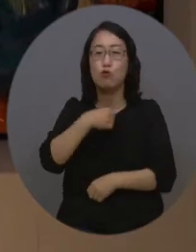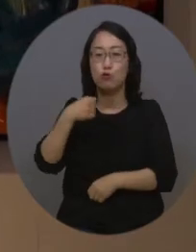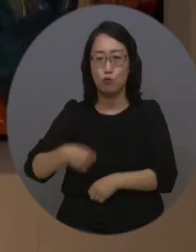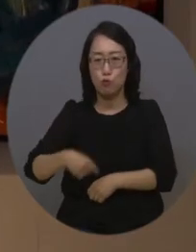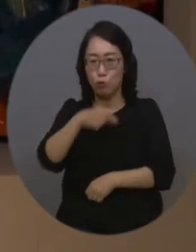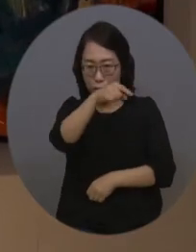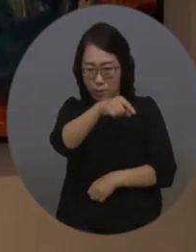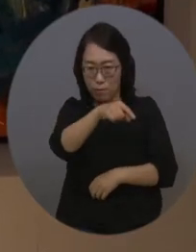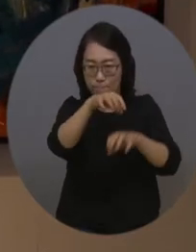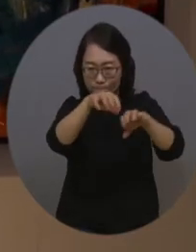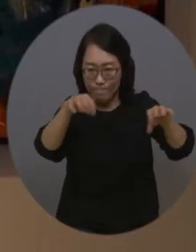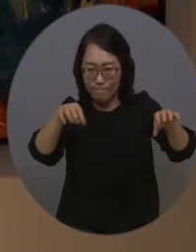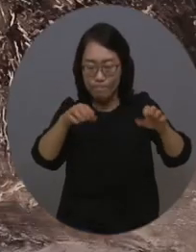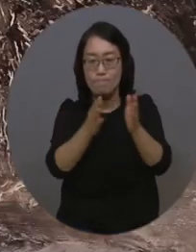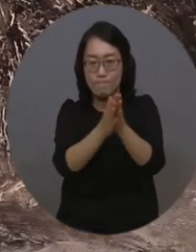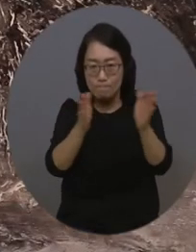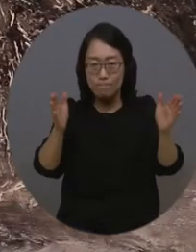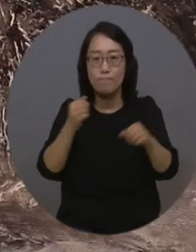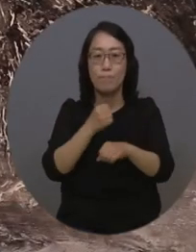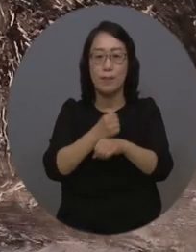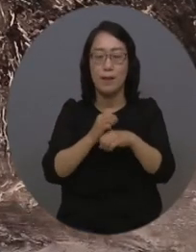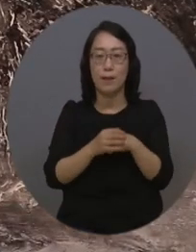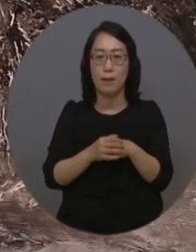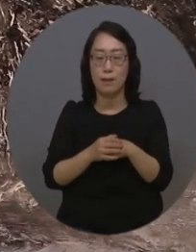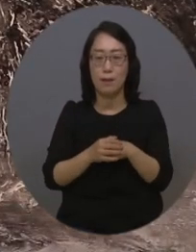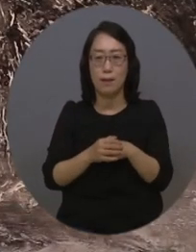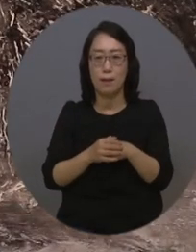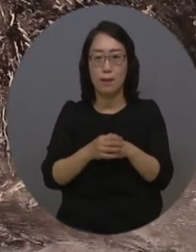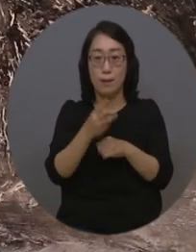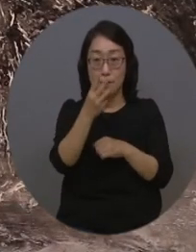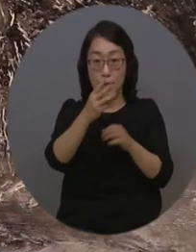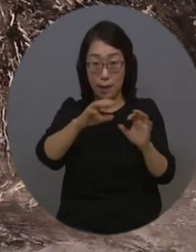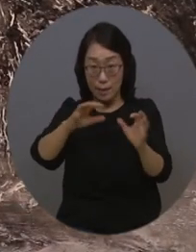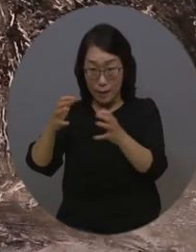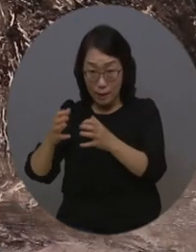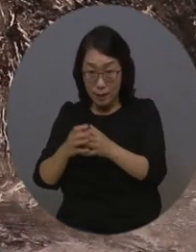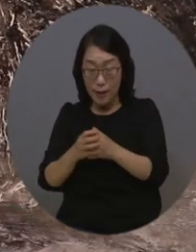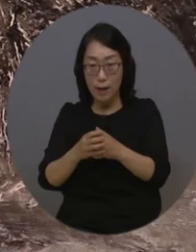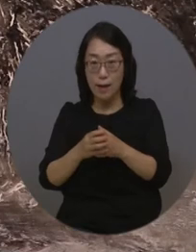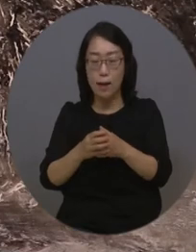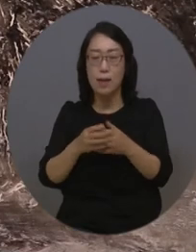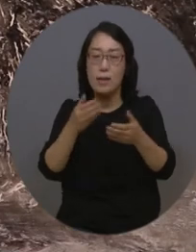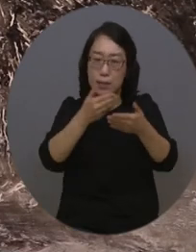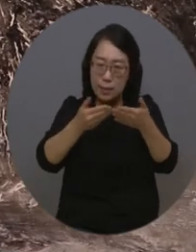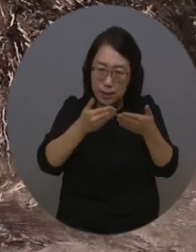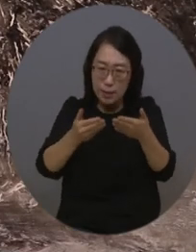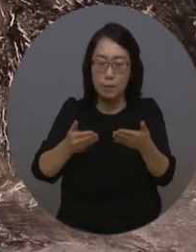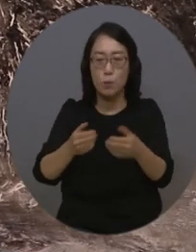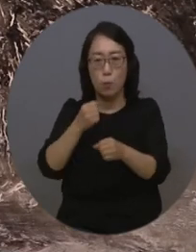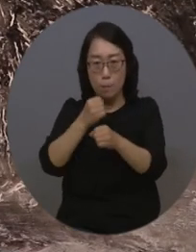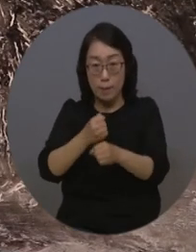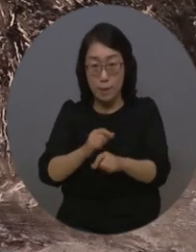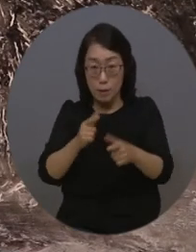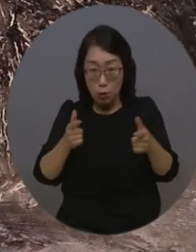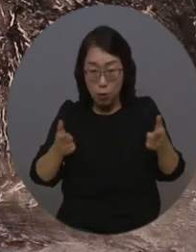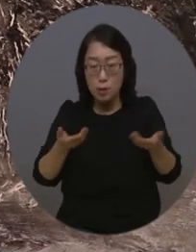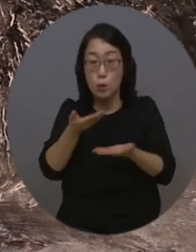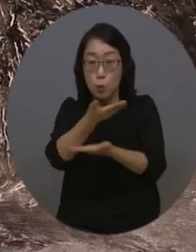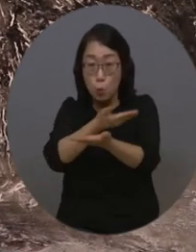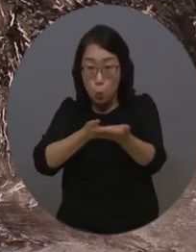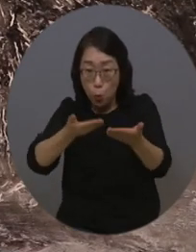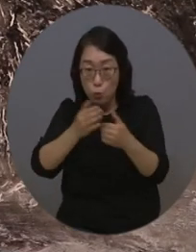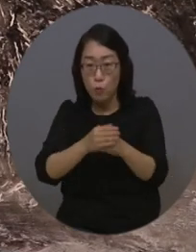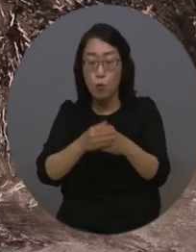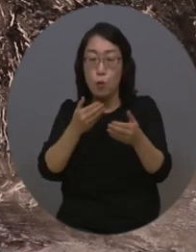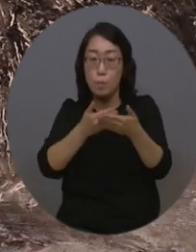진행될 예정입니다 생각하라 작가들이 작품을 통한 소통과 교감을 통해 미술계 전체를 넘어